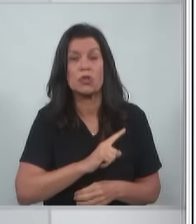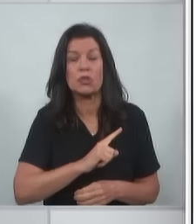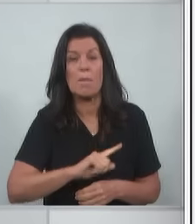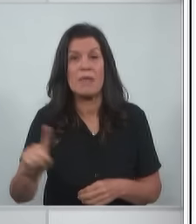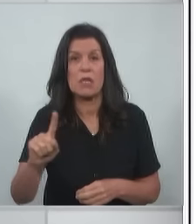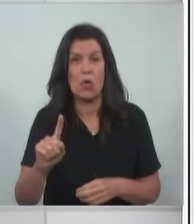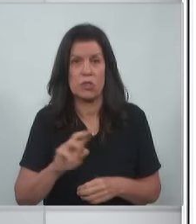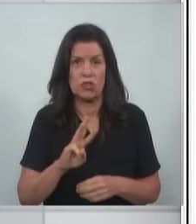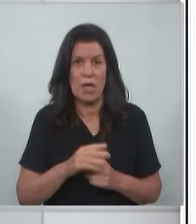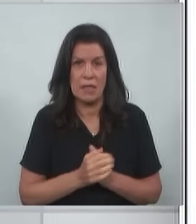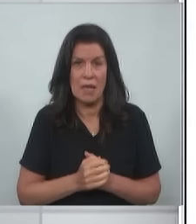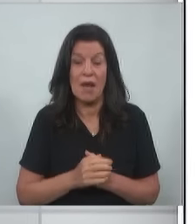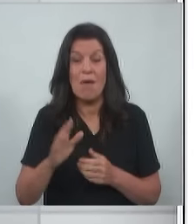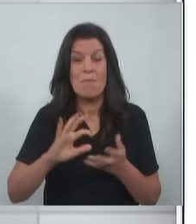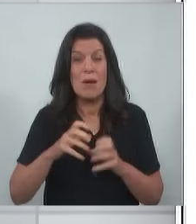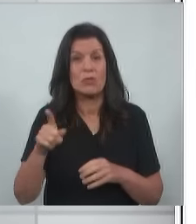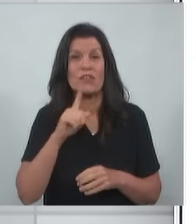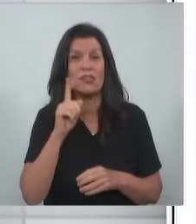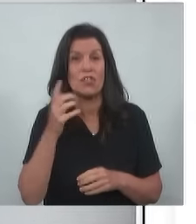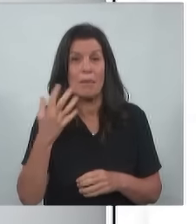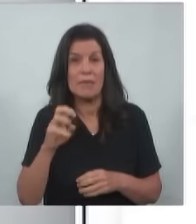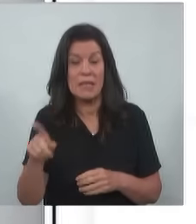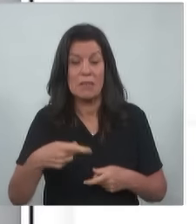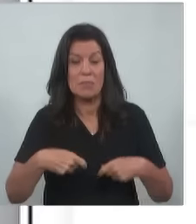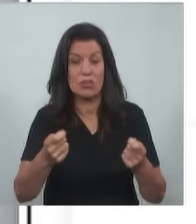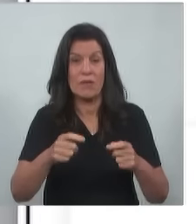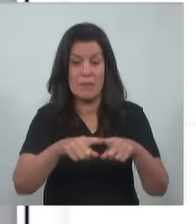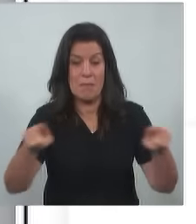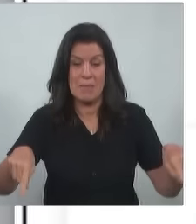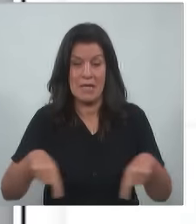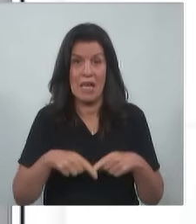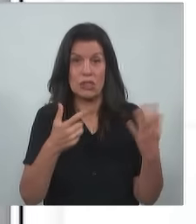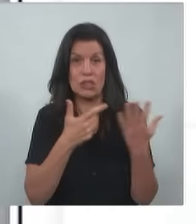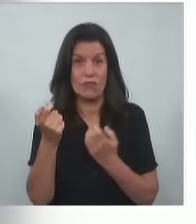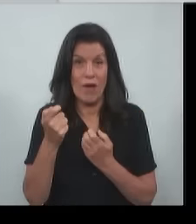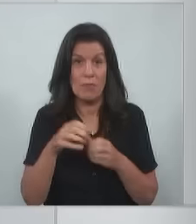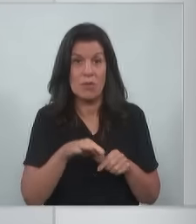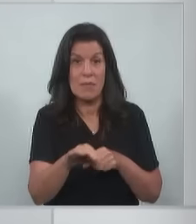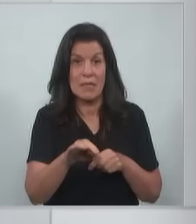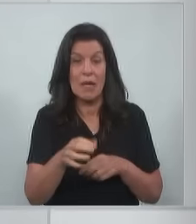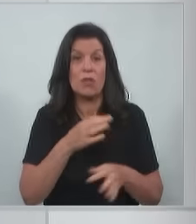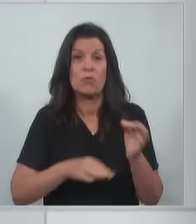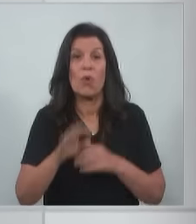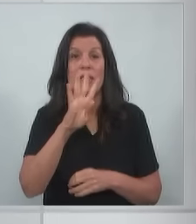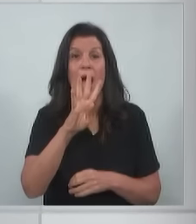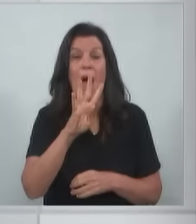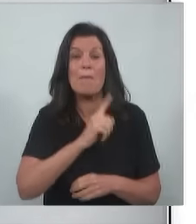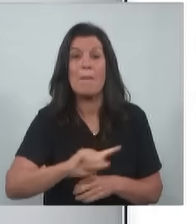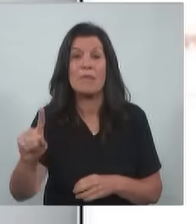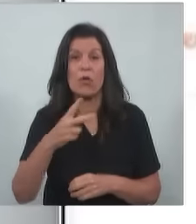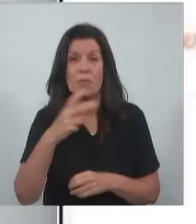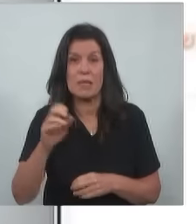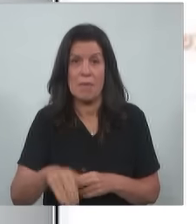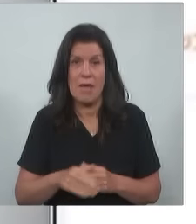היוקרתית כנרת משווקים מגרש ענק של 700 מטר תמורת 4,200,000 שקלים. על וילה מוכנה הבעלים דורשים